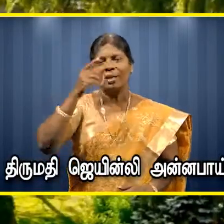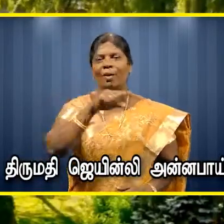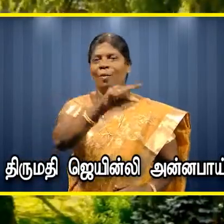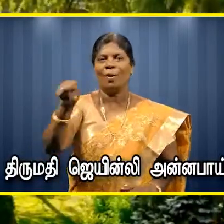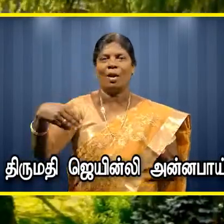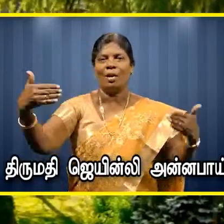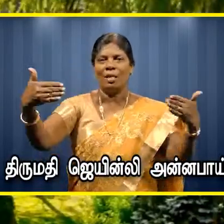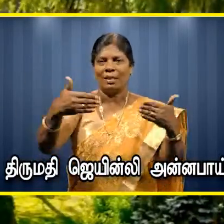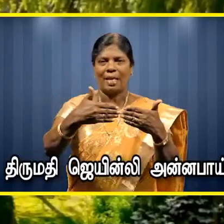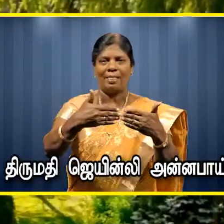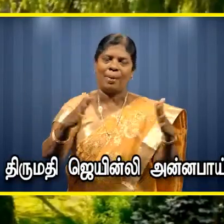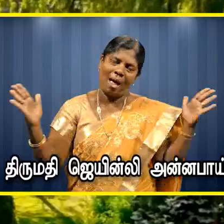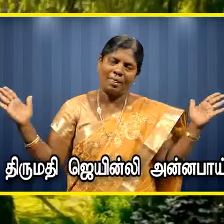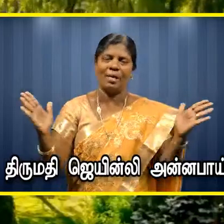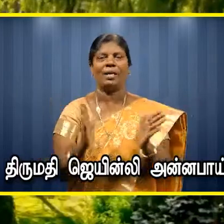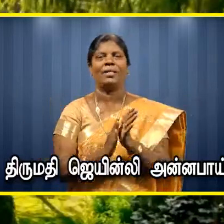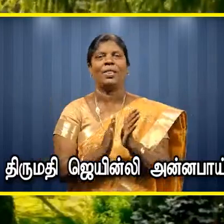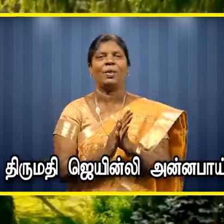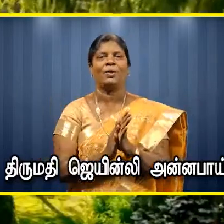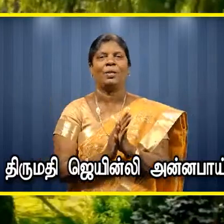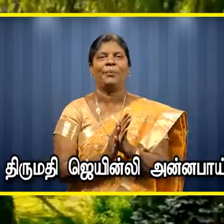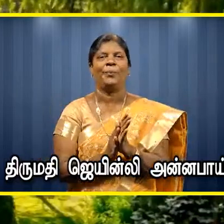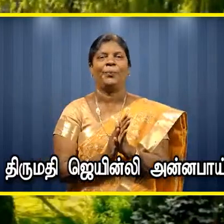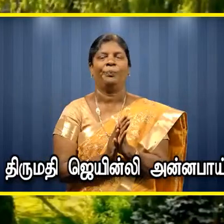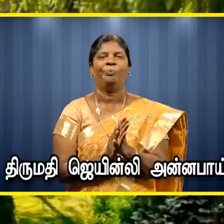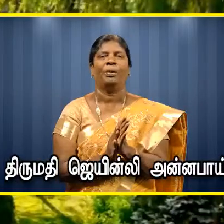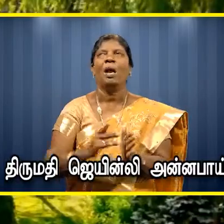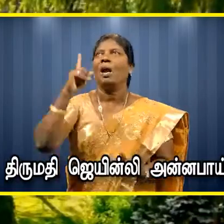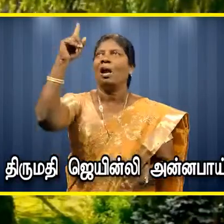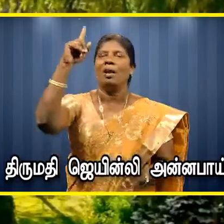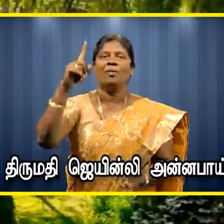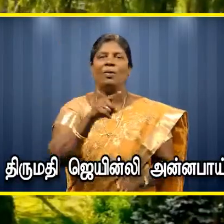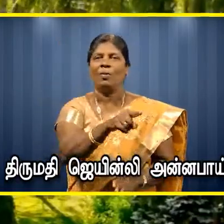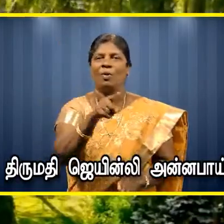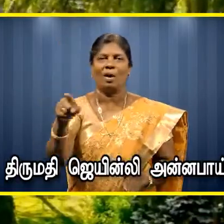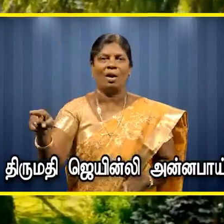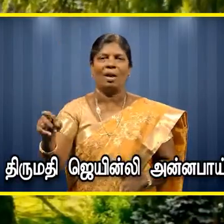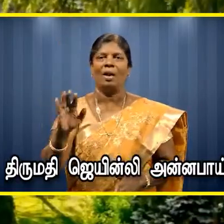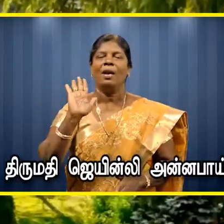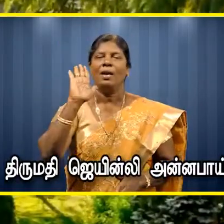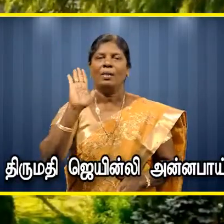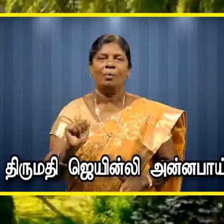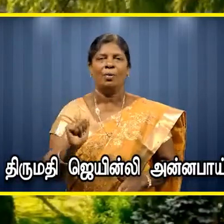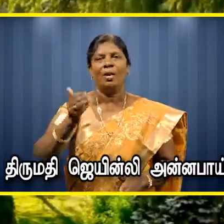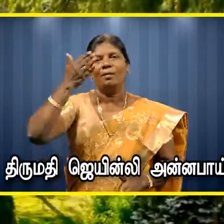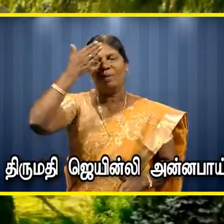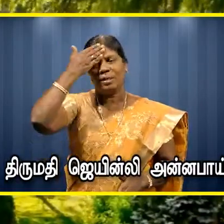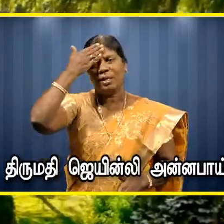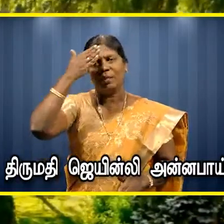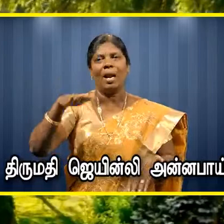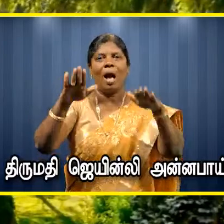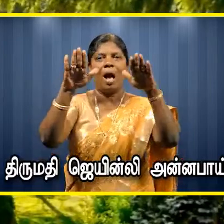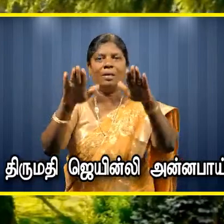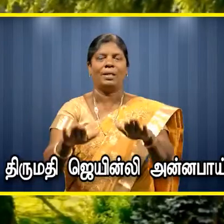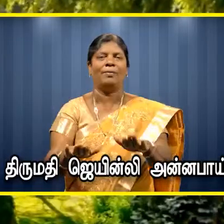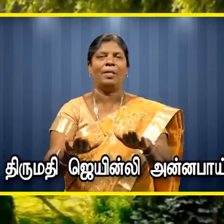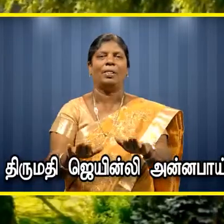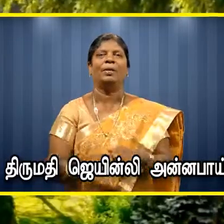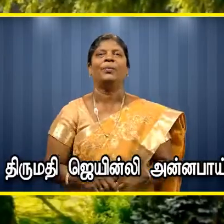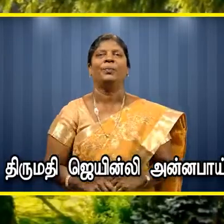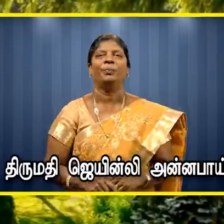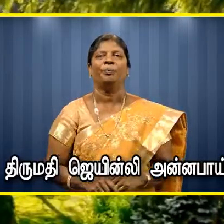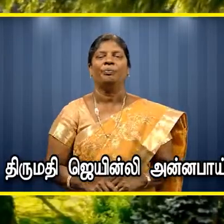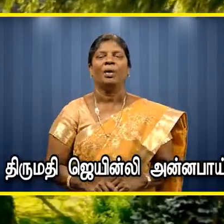சந்திப்பதில் நாங்கள் மிகவும் மகிழ்ச்சி அடைகிறோம். கடவுள் உங்களை இந்த வருஷத்தில்